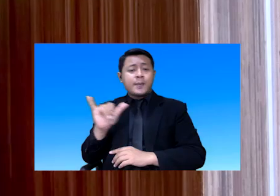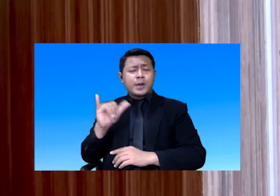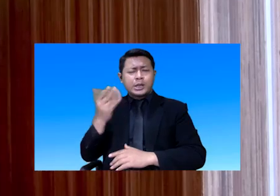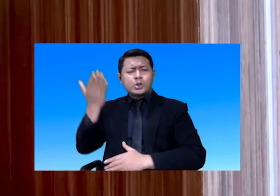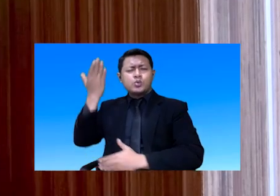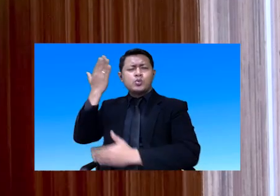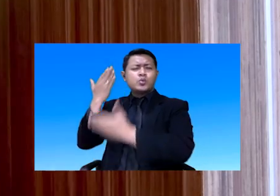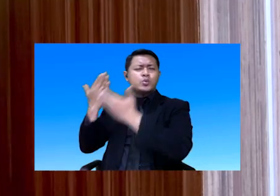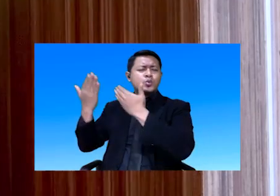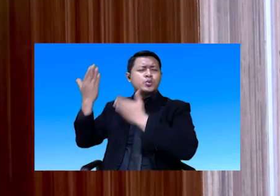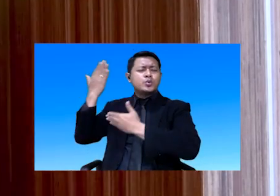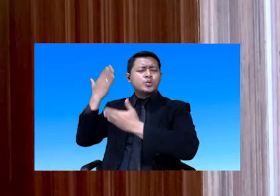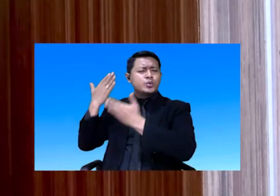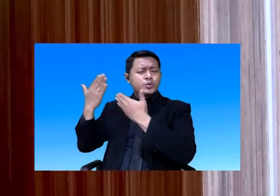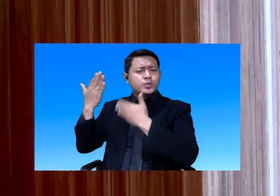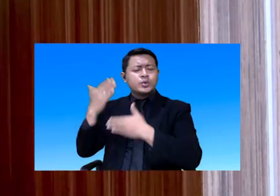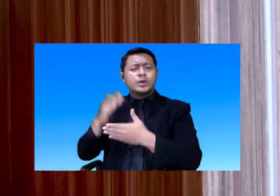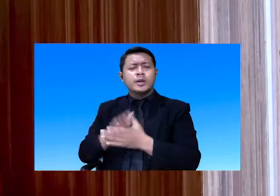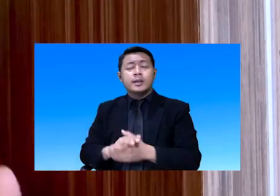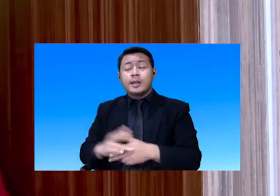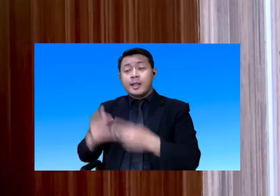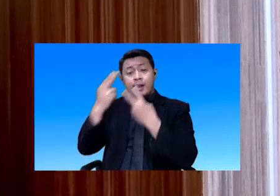Lihatlah kemuka